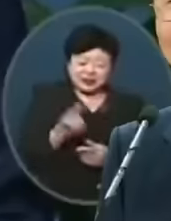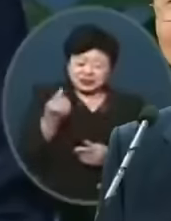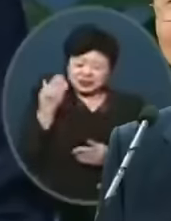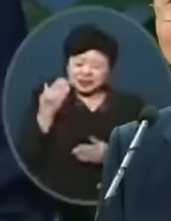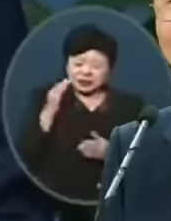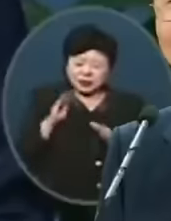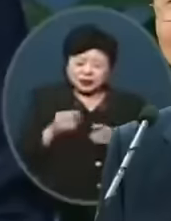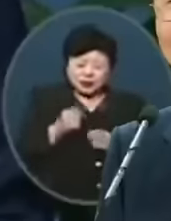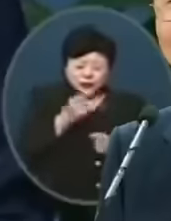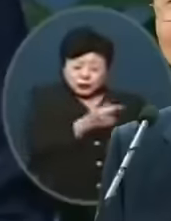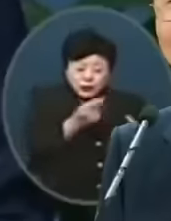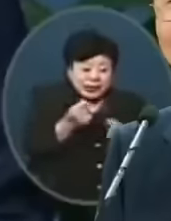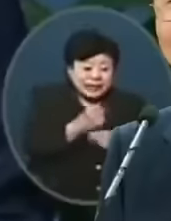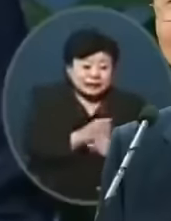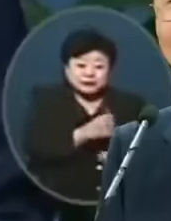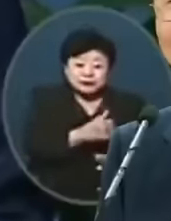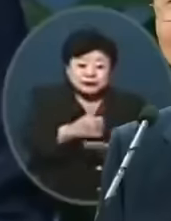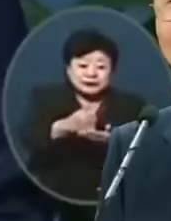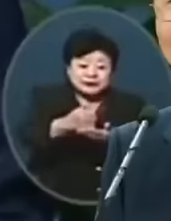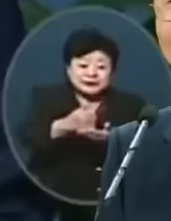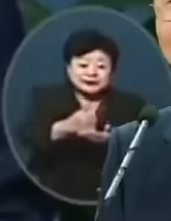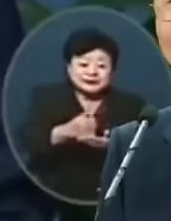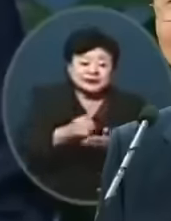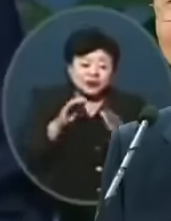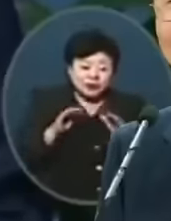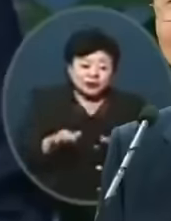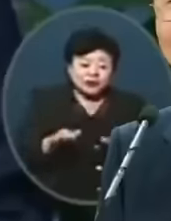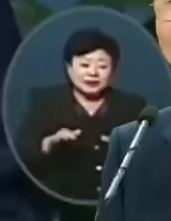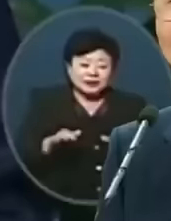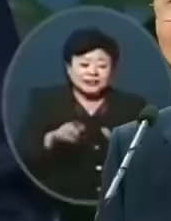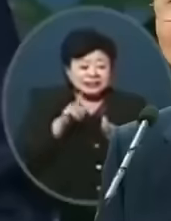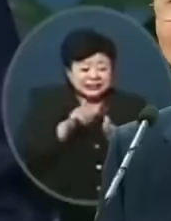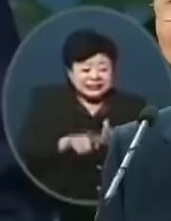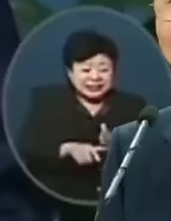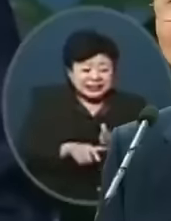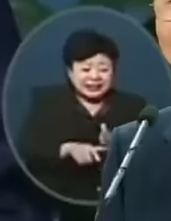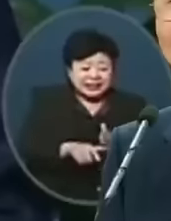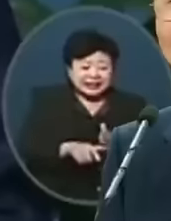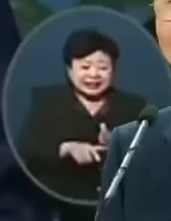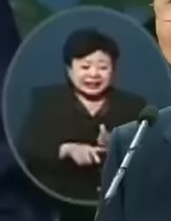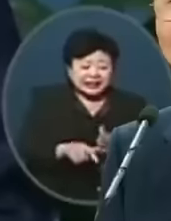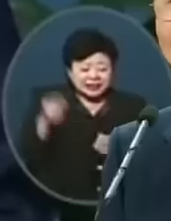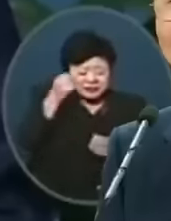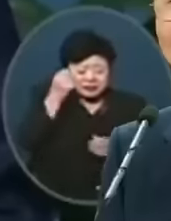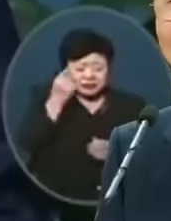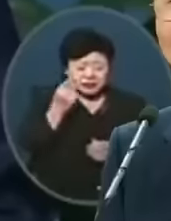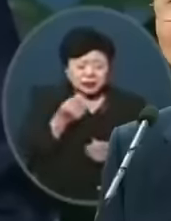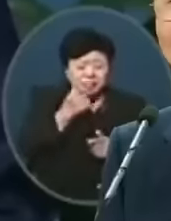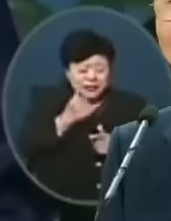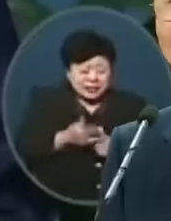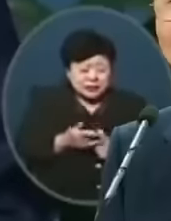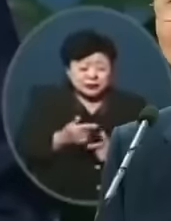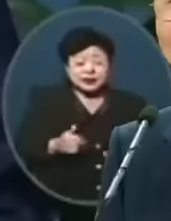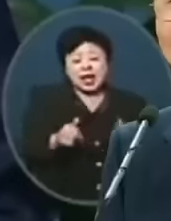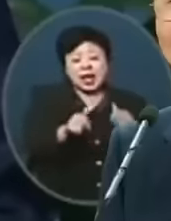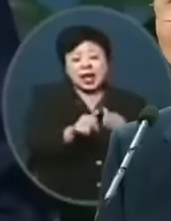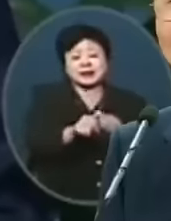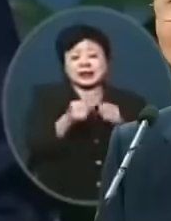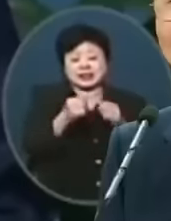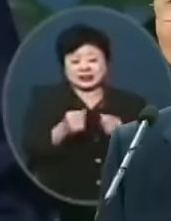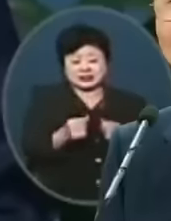오늘이나 영원토록 동일하십니다. 오늘 이 시간에 성령으로 예수님은 우리와 함께